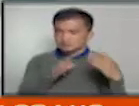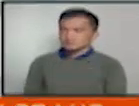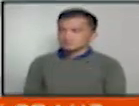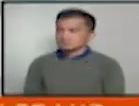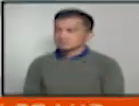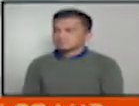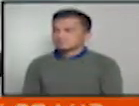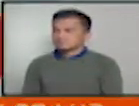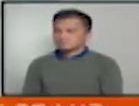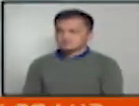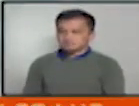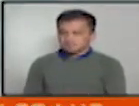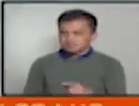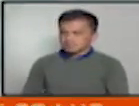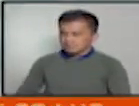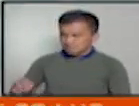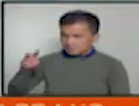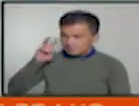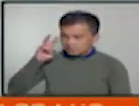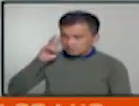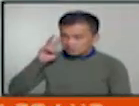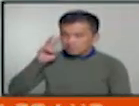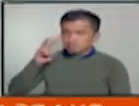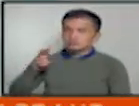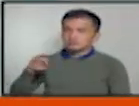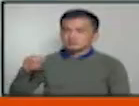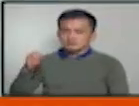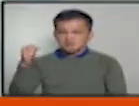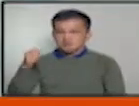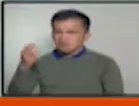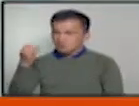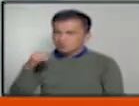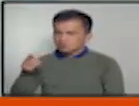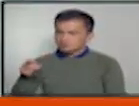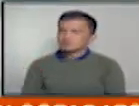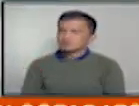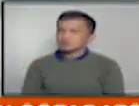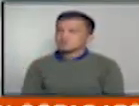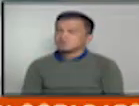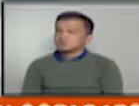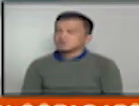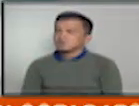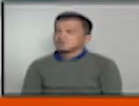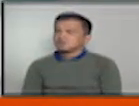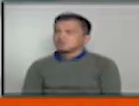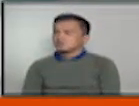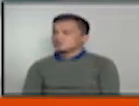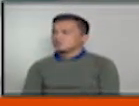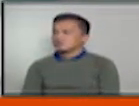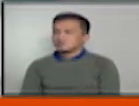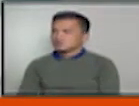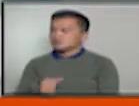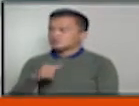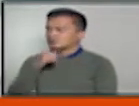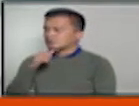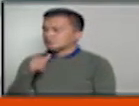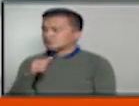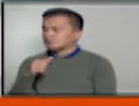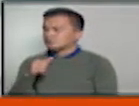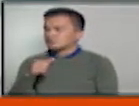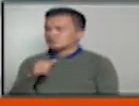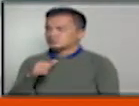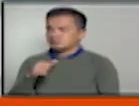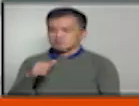Victor. Sir Raffy. Okay, bakit niyo ho kasi pinakialaman yung sasakyan ng barangay? Hindi ko po pinakialam. Sir